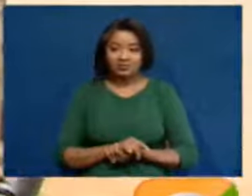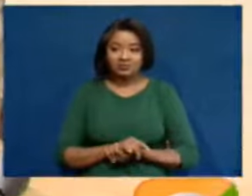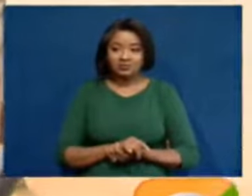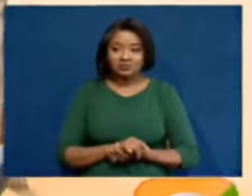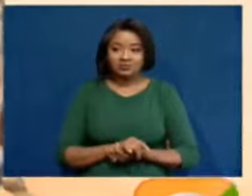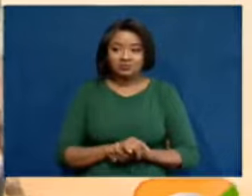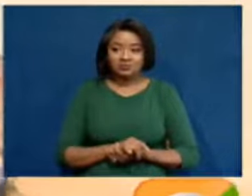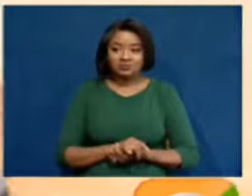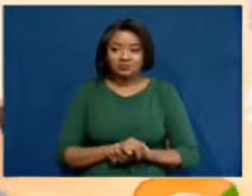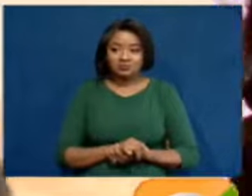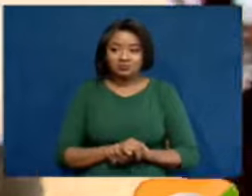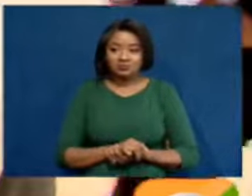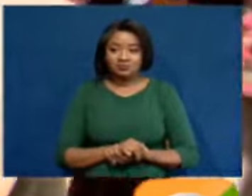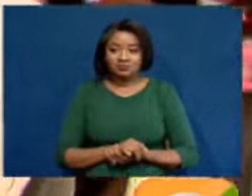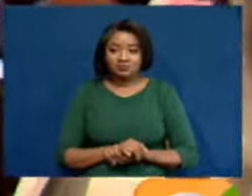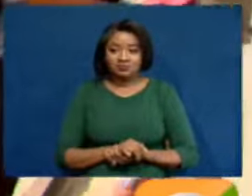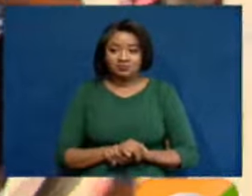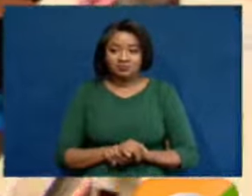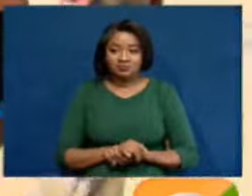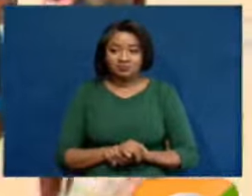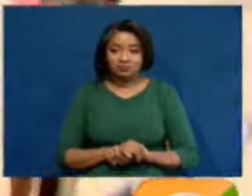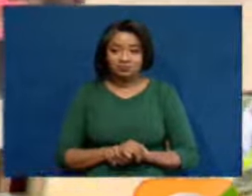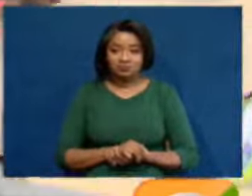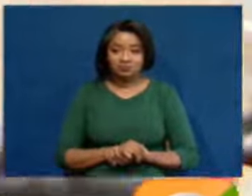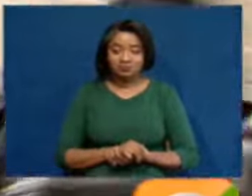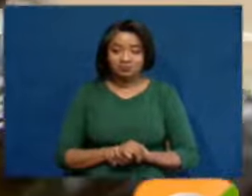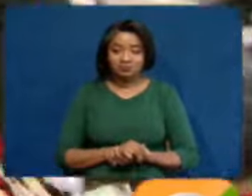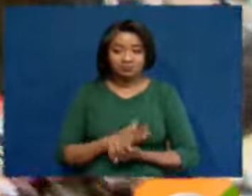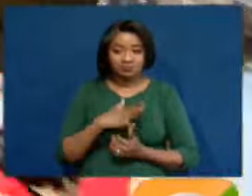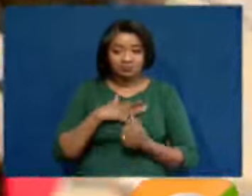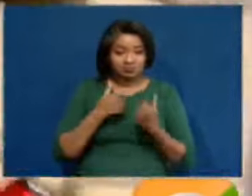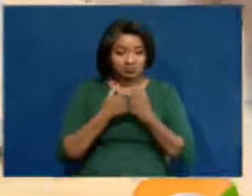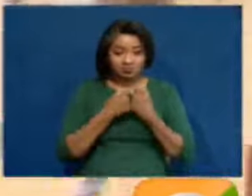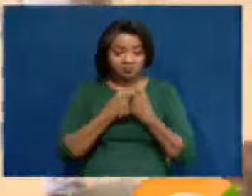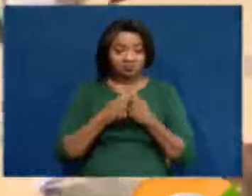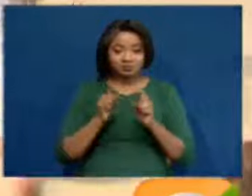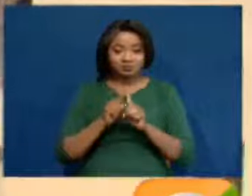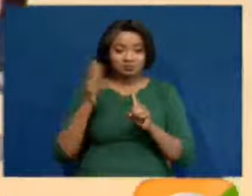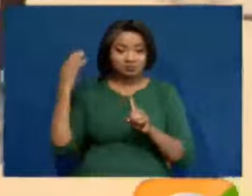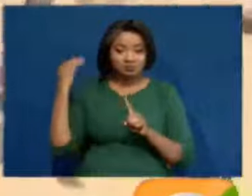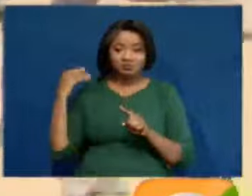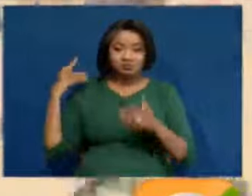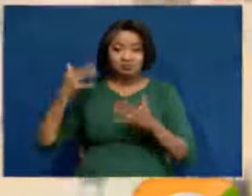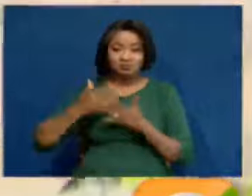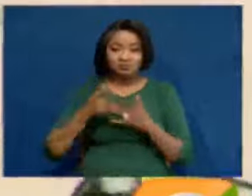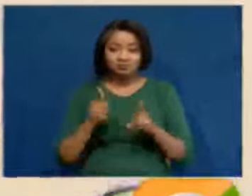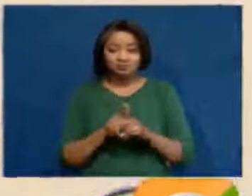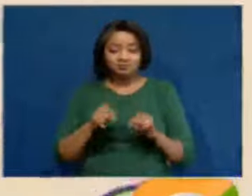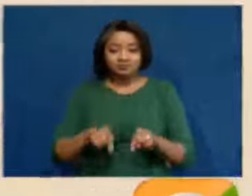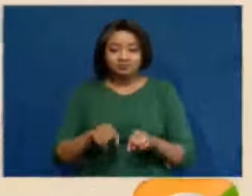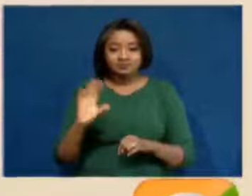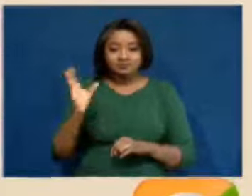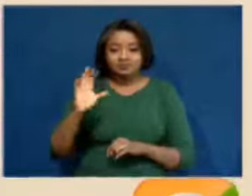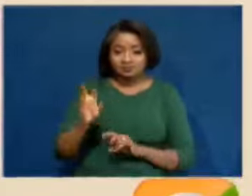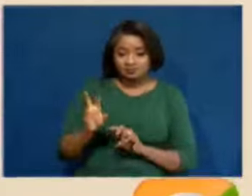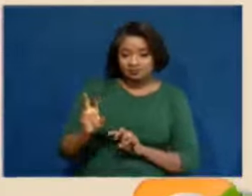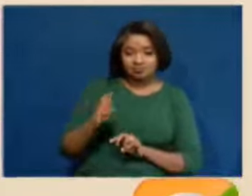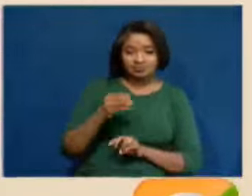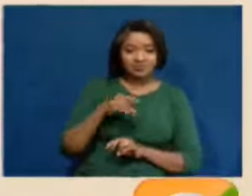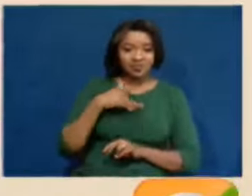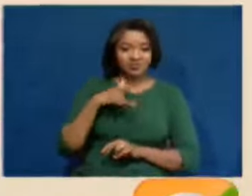yenye ilikuwa na yenye iko still bado iko ni ile like customers maybe anakuja anaofia,